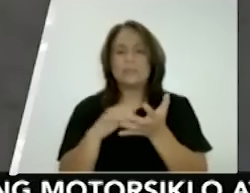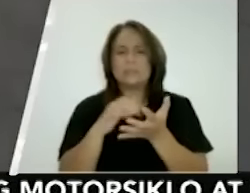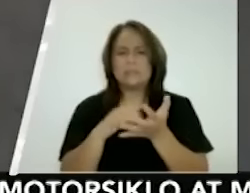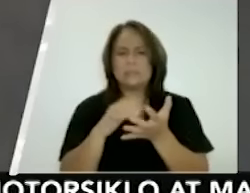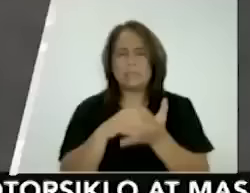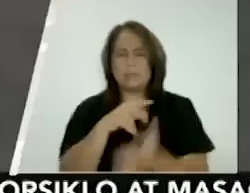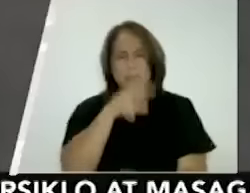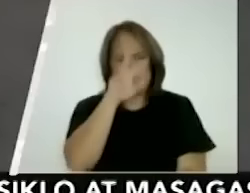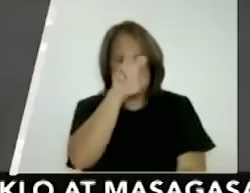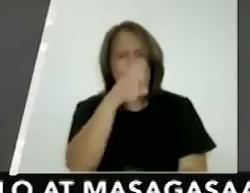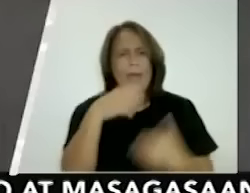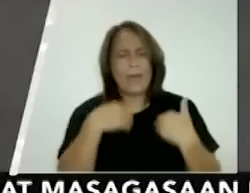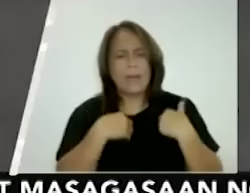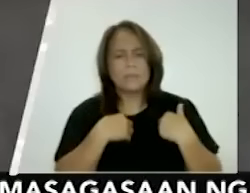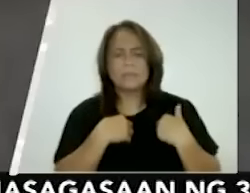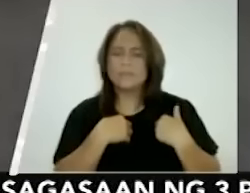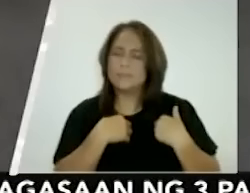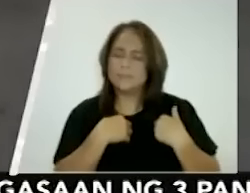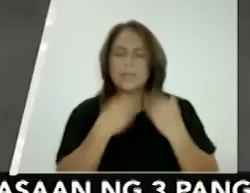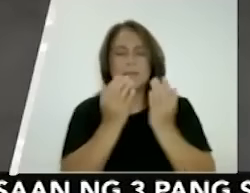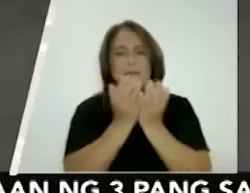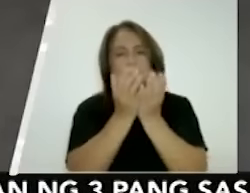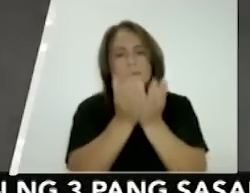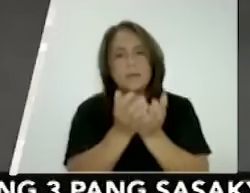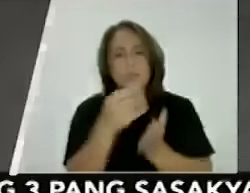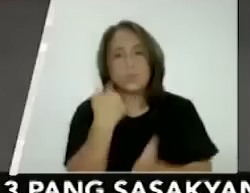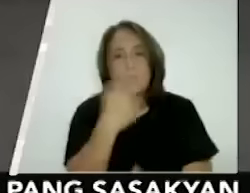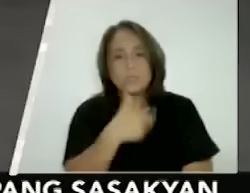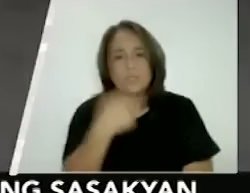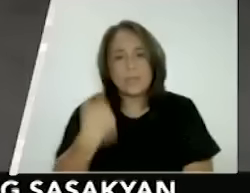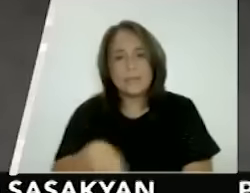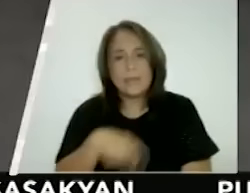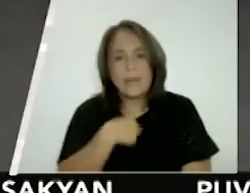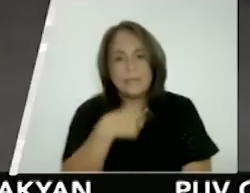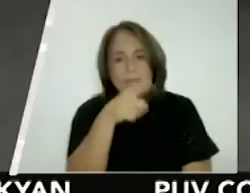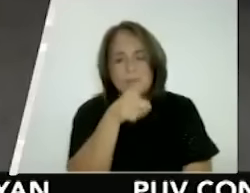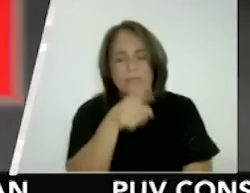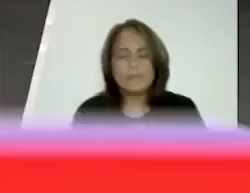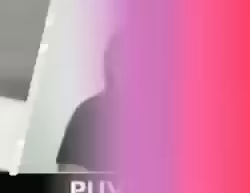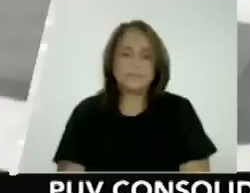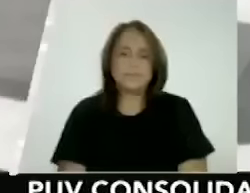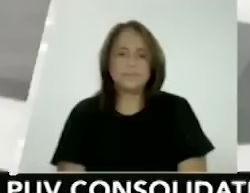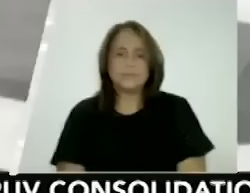barko ng Navy ng China. At nakatutok doon lahat, si Ian Yu.